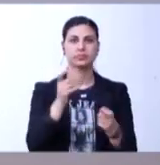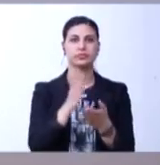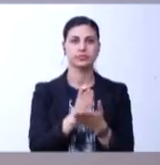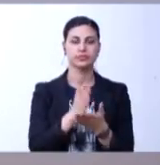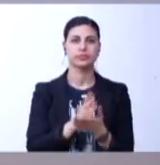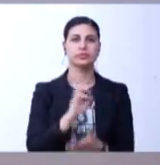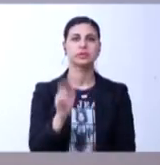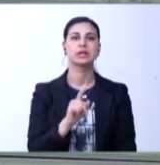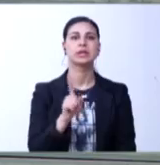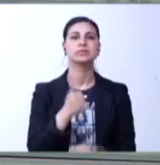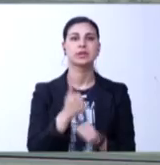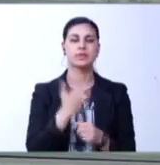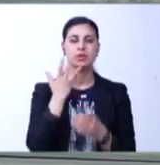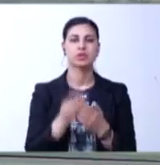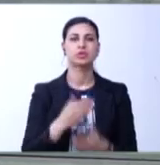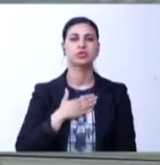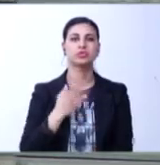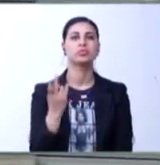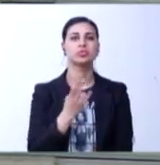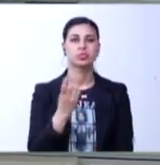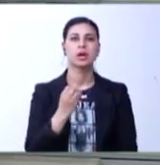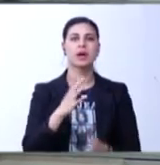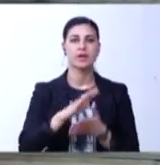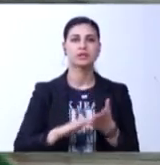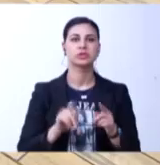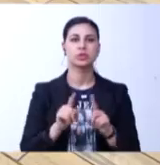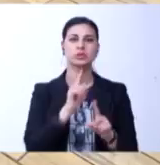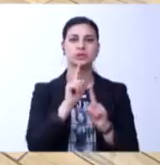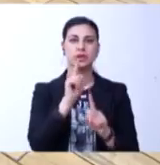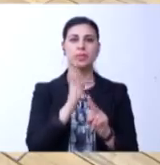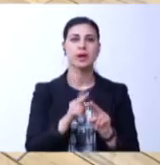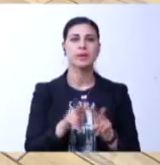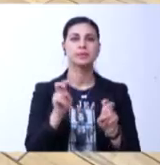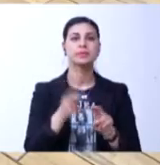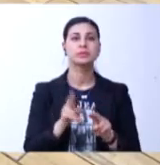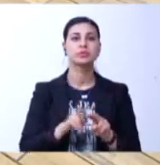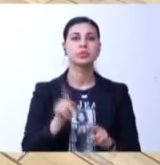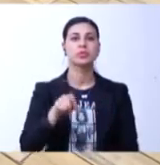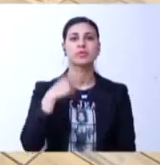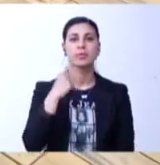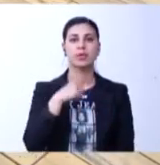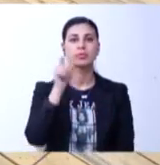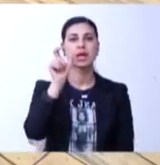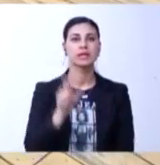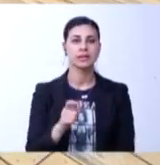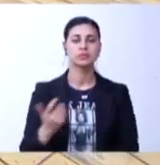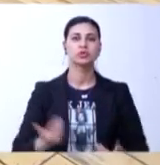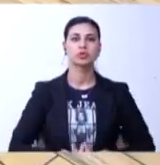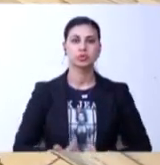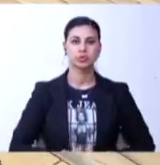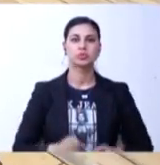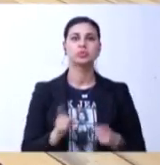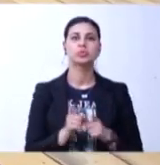და რაც მთავარია, ჩვენ უნდა გავაგრძელოთ საუბარი ამ თემაზე, იმიტომ რომ ლაპარაკი ადამიანის სიცოცხლეზე, ისევე როგორც